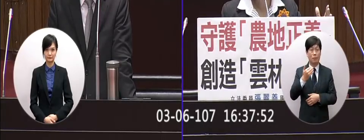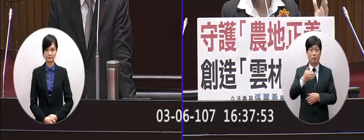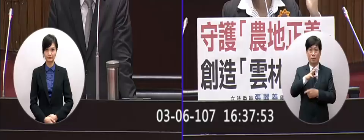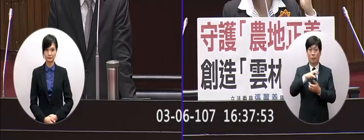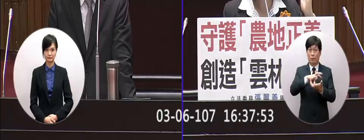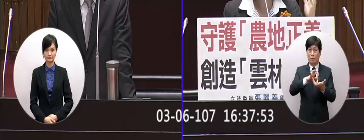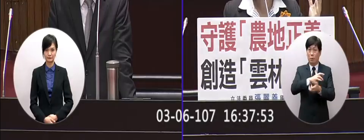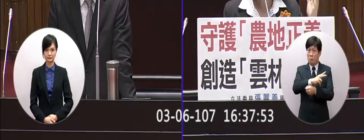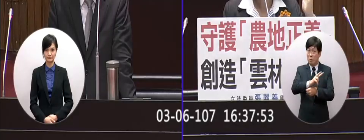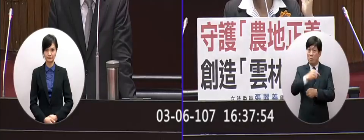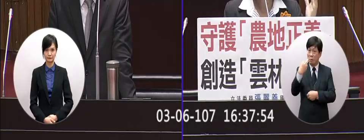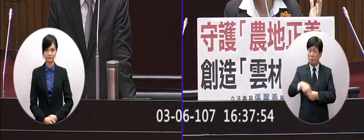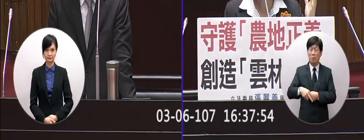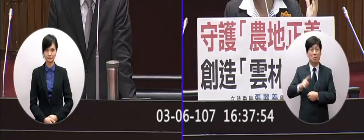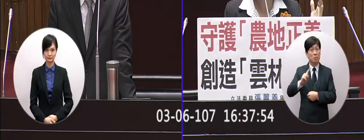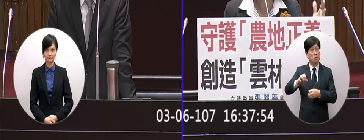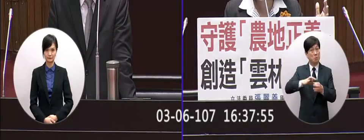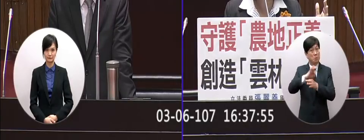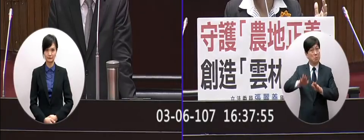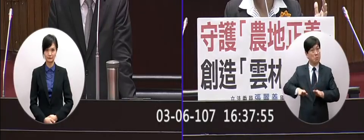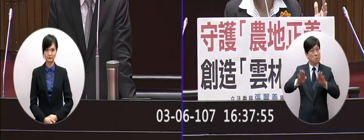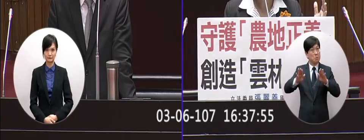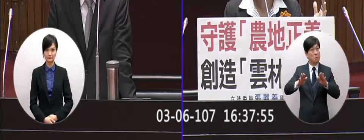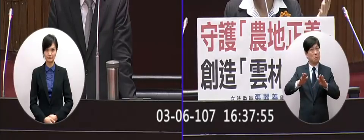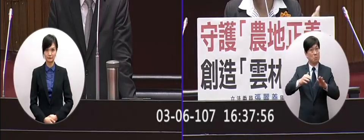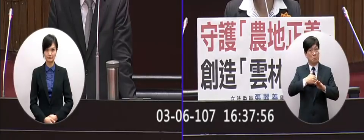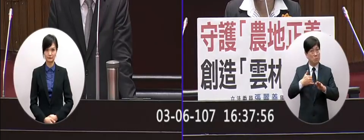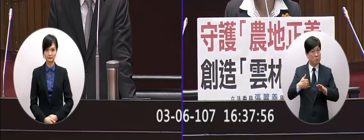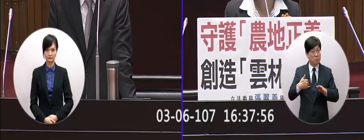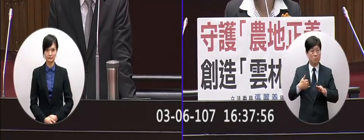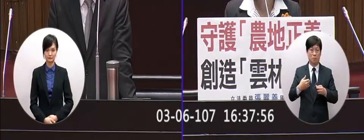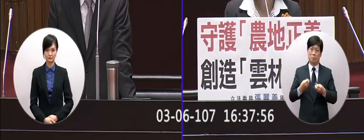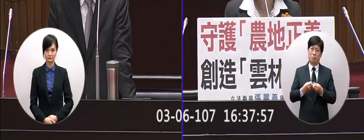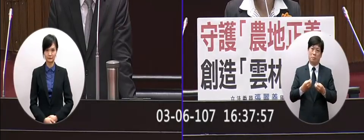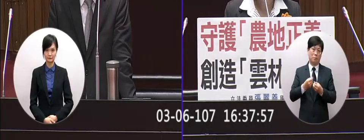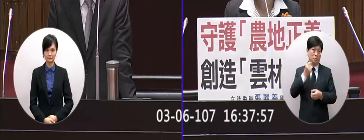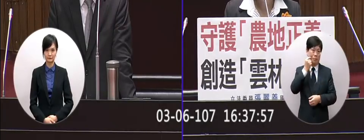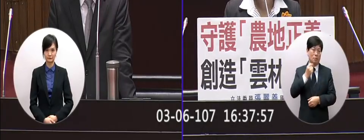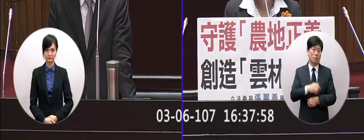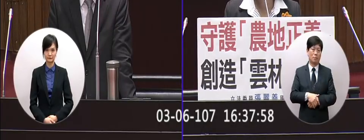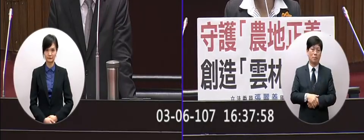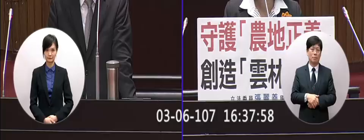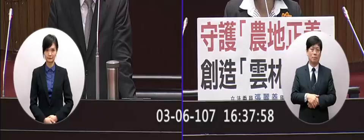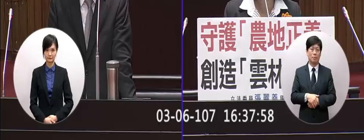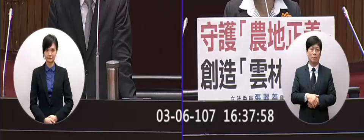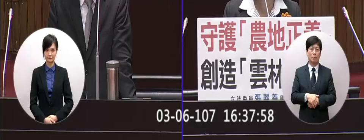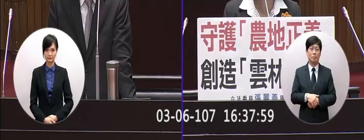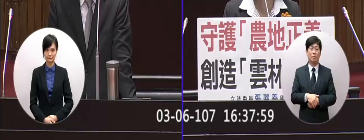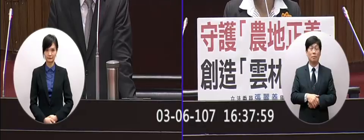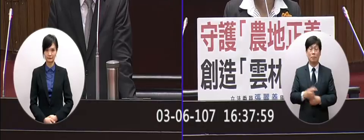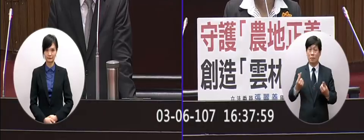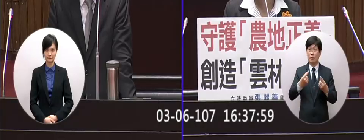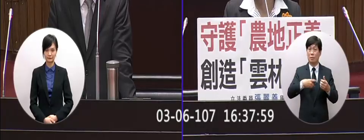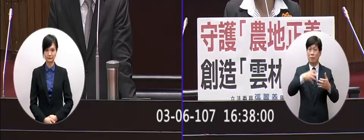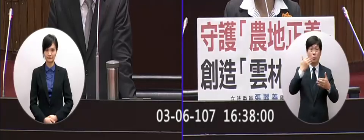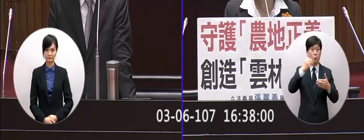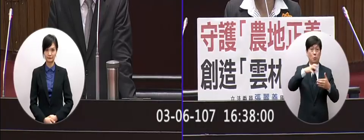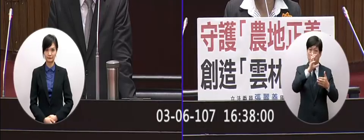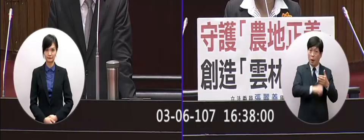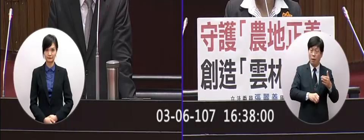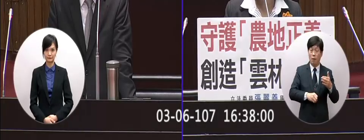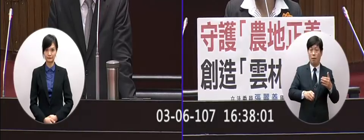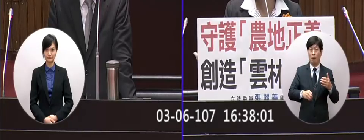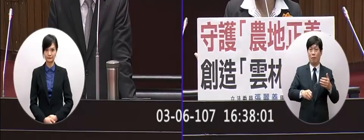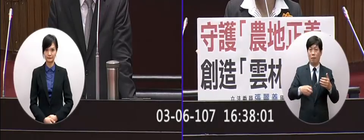分林阁有啥物经济发展的所在，包括扣除了所谓